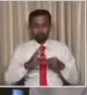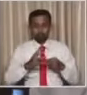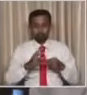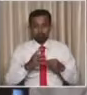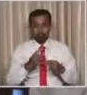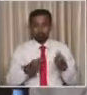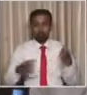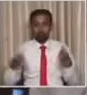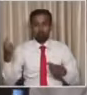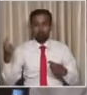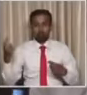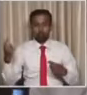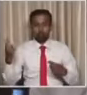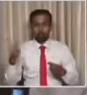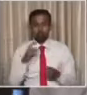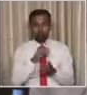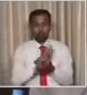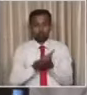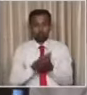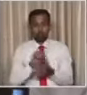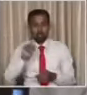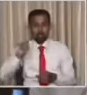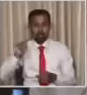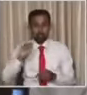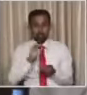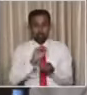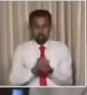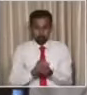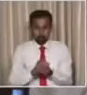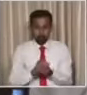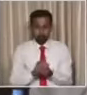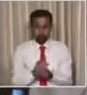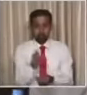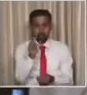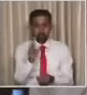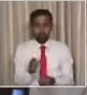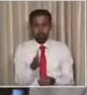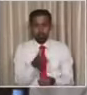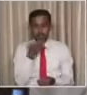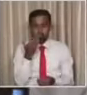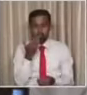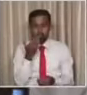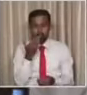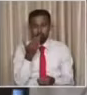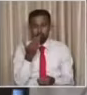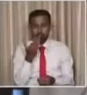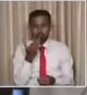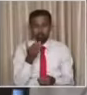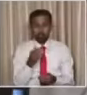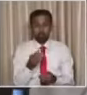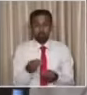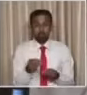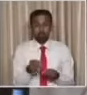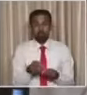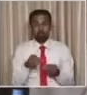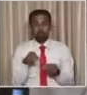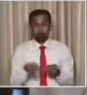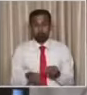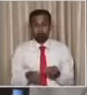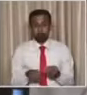ඒවා විකුණනවා. හැබැයි Chapter 11 එක තියෙනවා නම් ඒ කට්ටියට පුළුවන් ඒවා පරාට execution එකක්